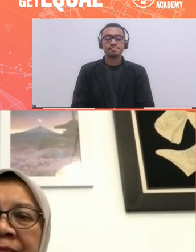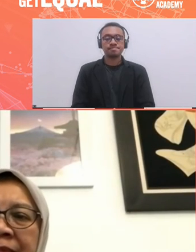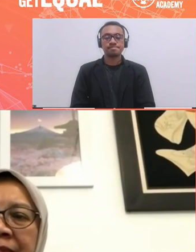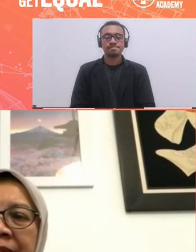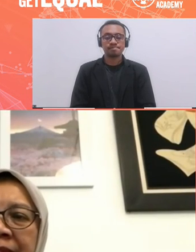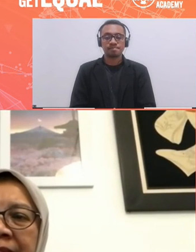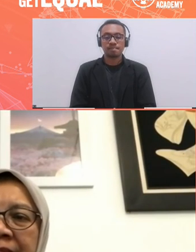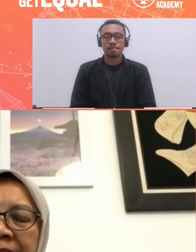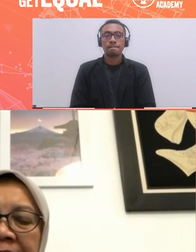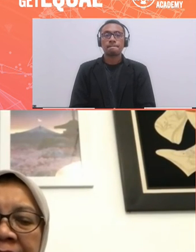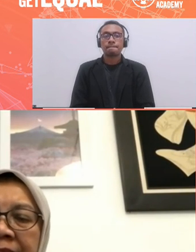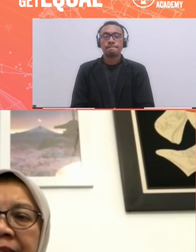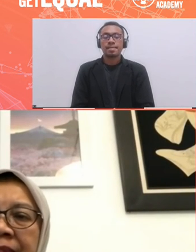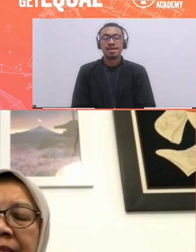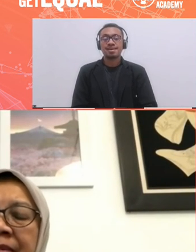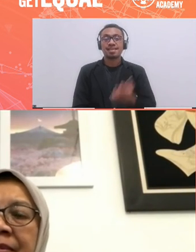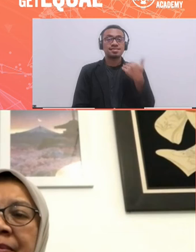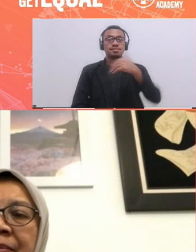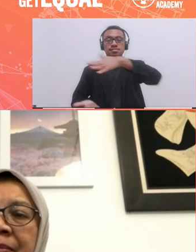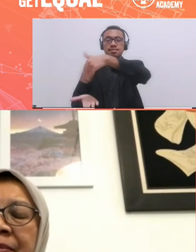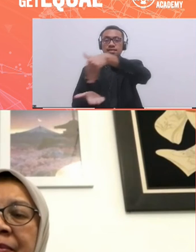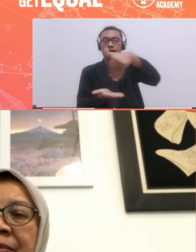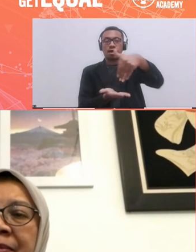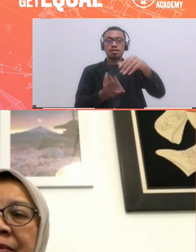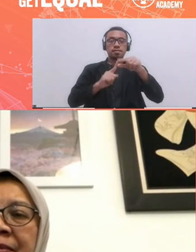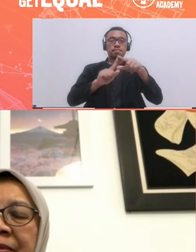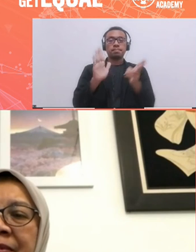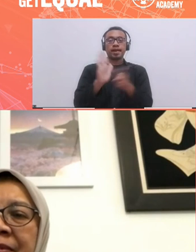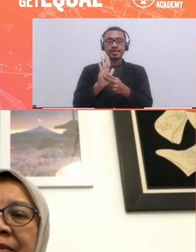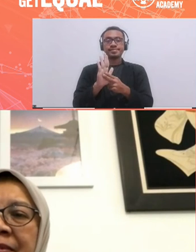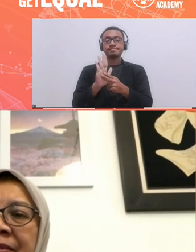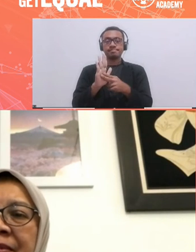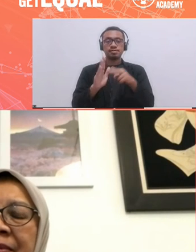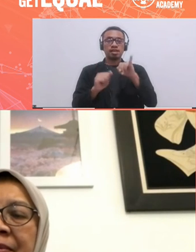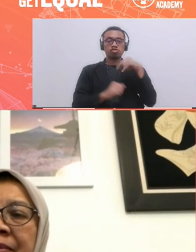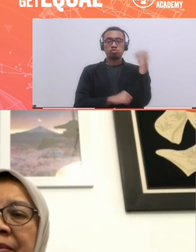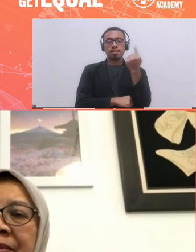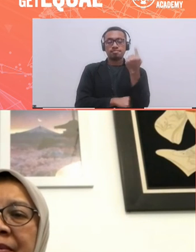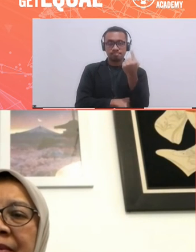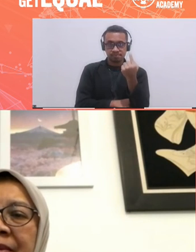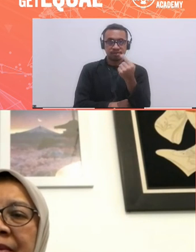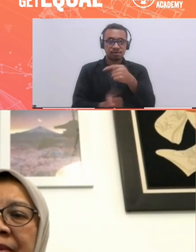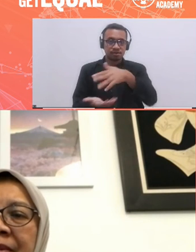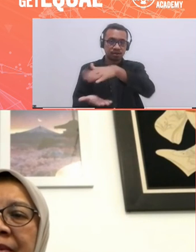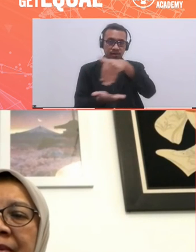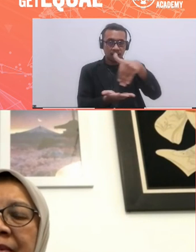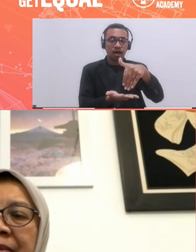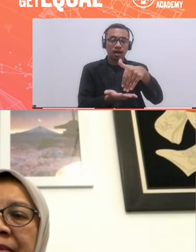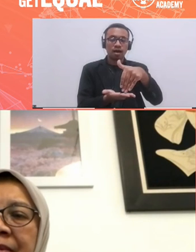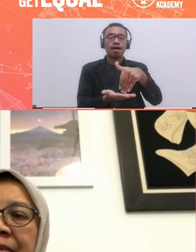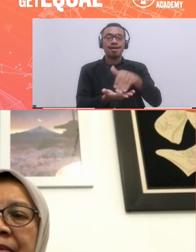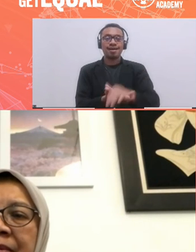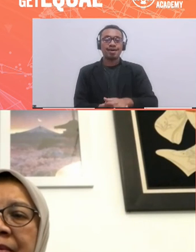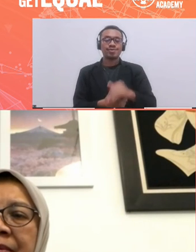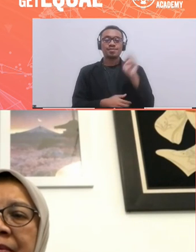Ibu, tadi data tadi kan juga menunjukkan bahwa sebetulnya dalam situasi pandemik, dan saya yakin juga kemarin Kementerian KPPA